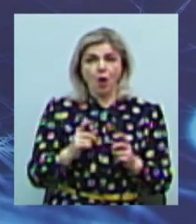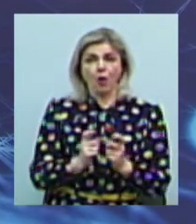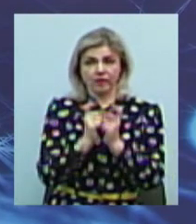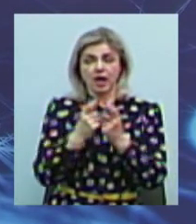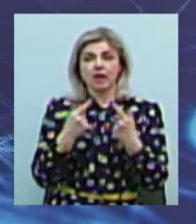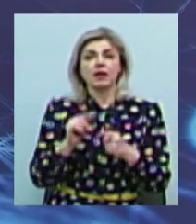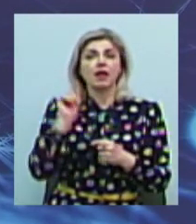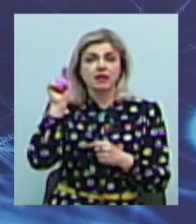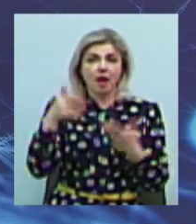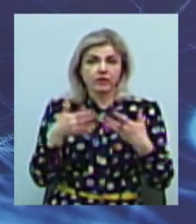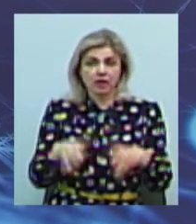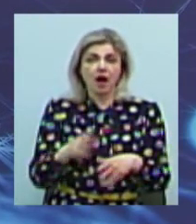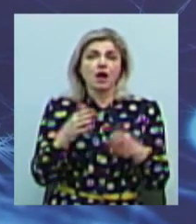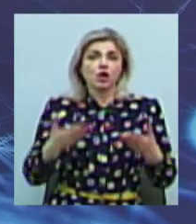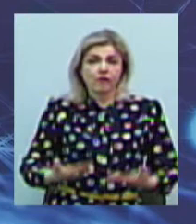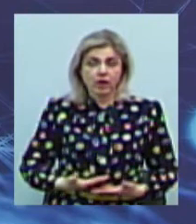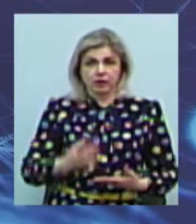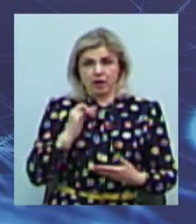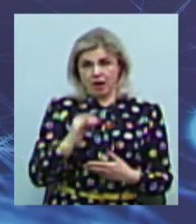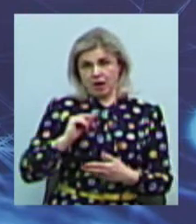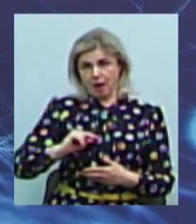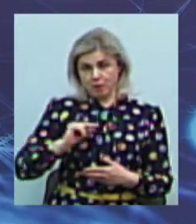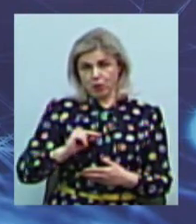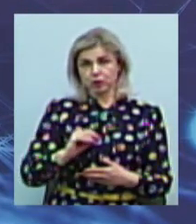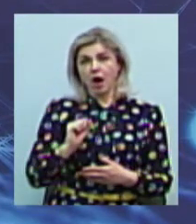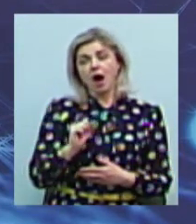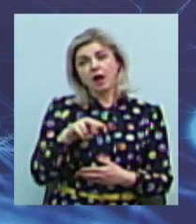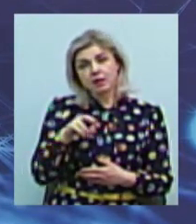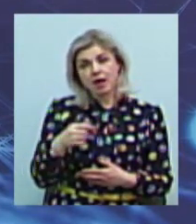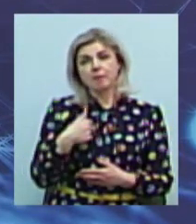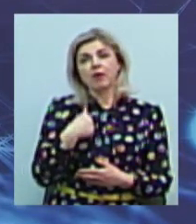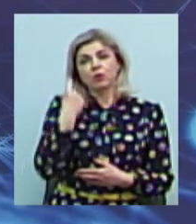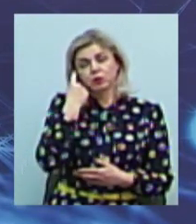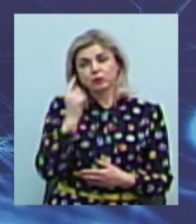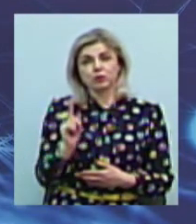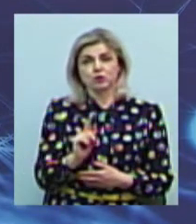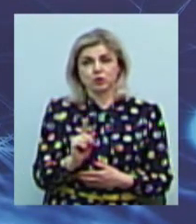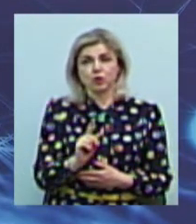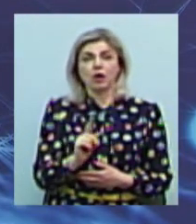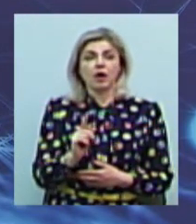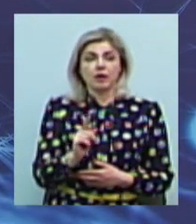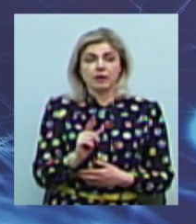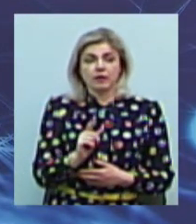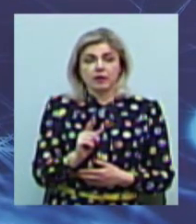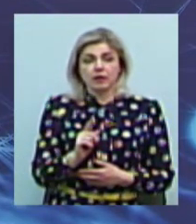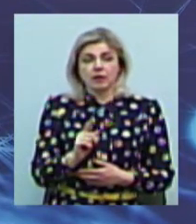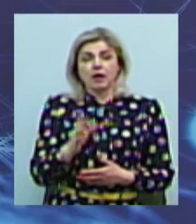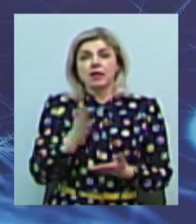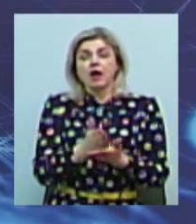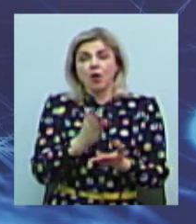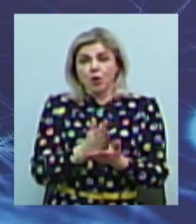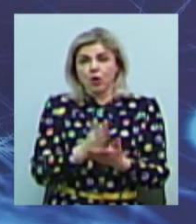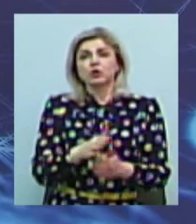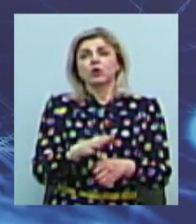і взагалі все, що мали. Але мені здається, що бути якийсь певний час,